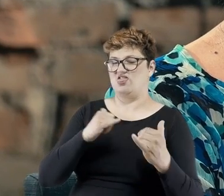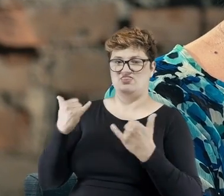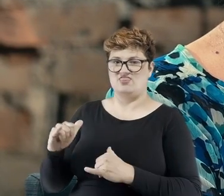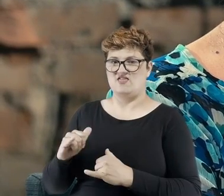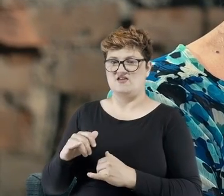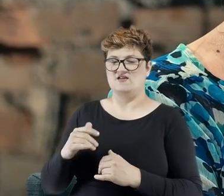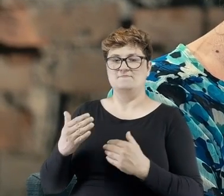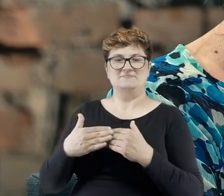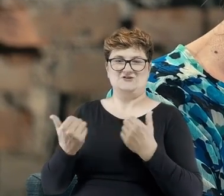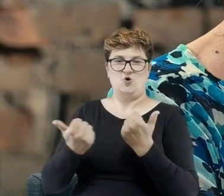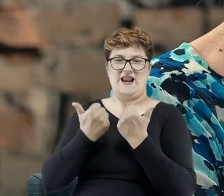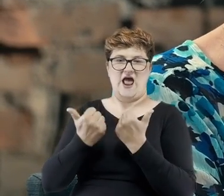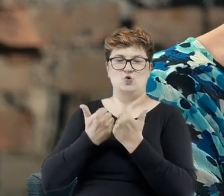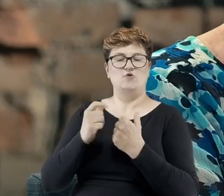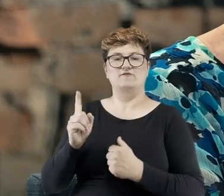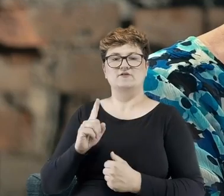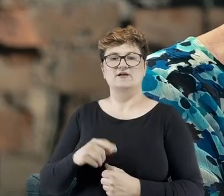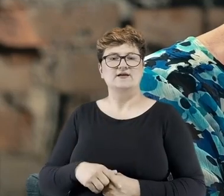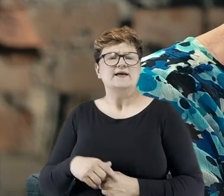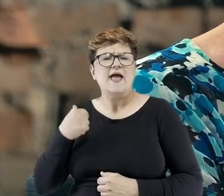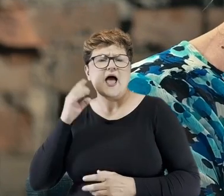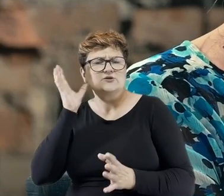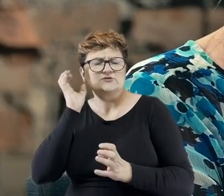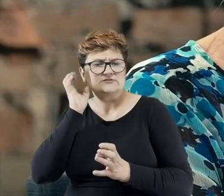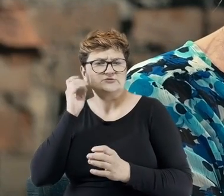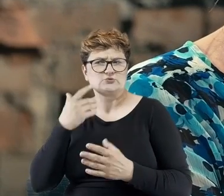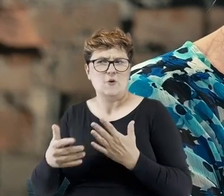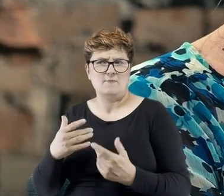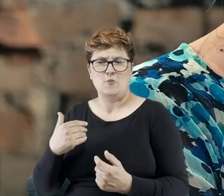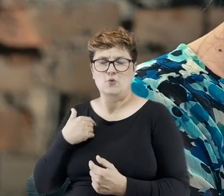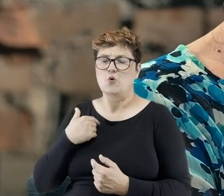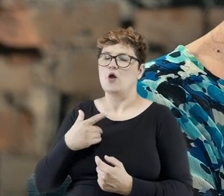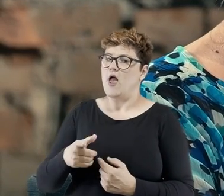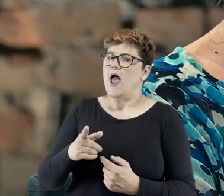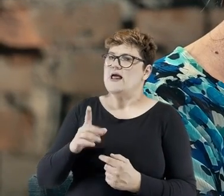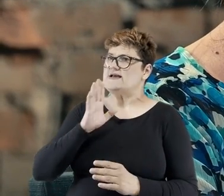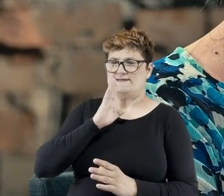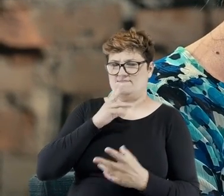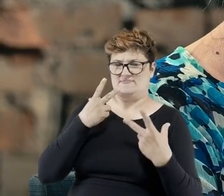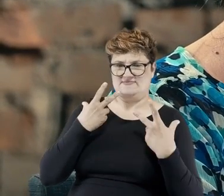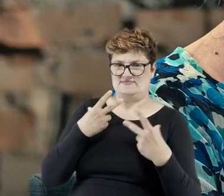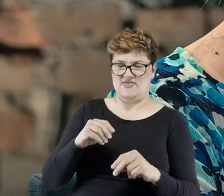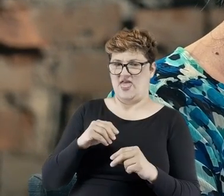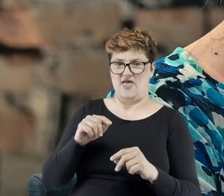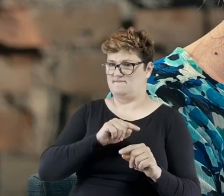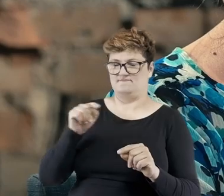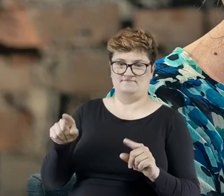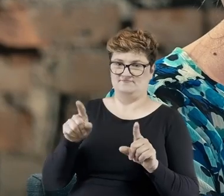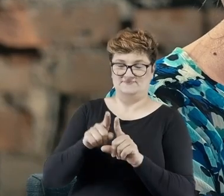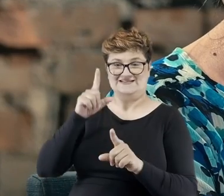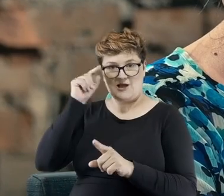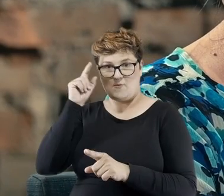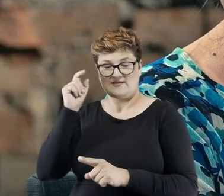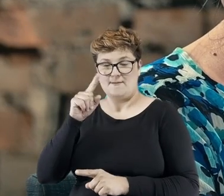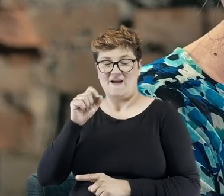byli inni. Oni byli gdzieś pod Krakowem. Ja panią no właśnie, dość źle słyszałam. Chciałabym to chyba sprawdzić, ale wydaje mi się, że nie, że to nie są ci sami Pawlikowscy